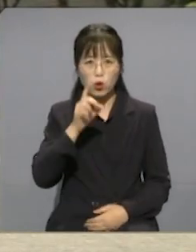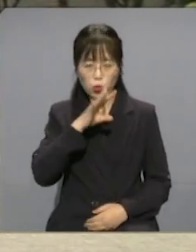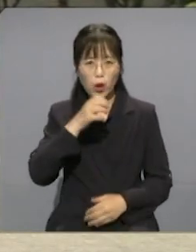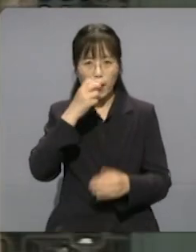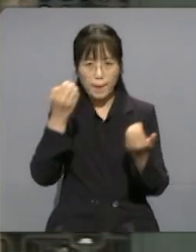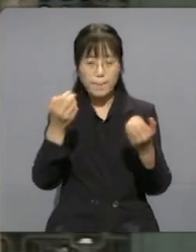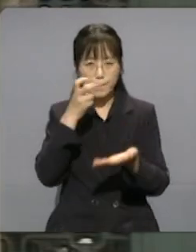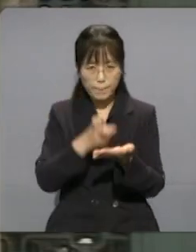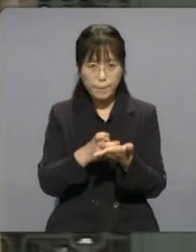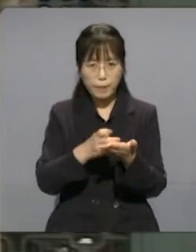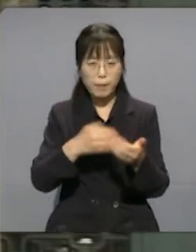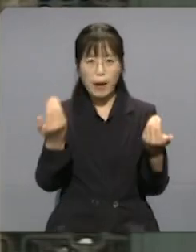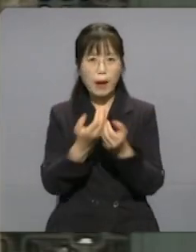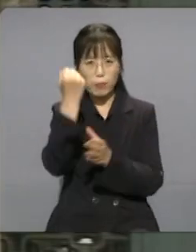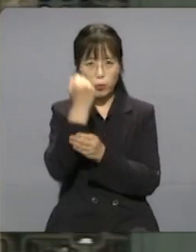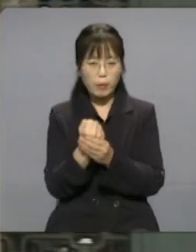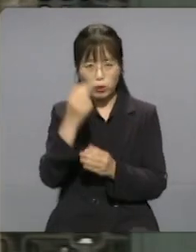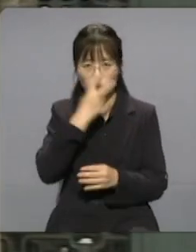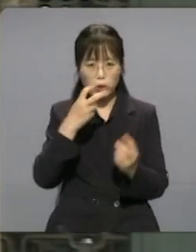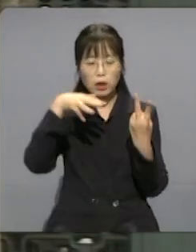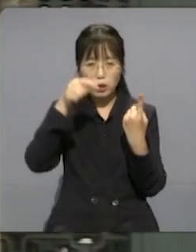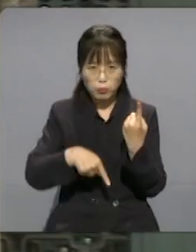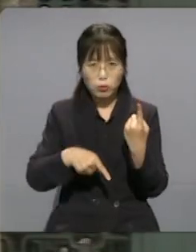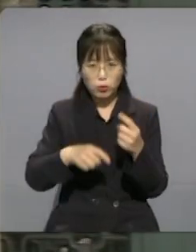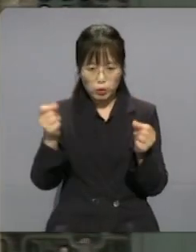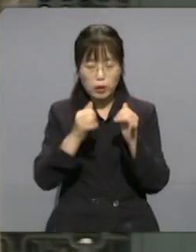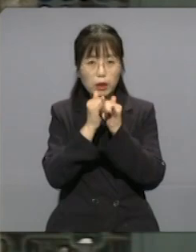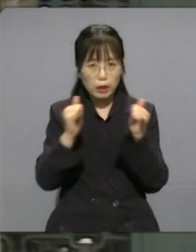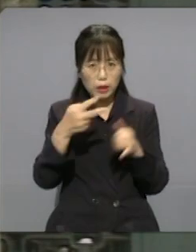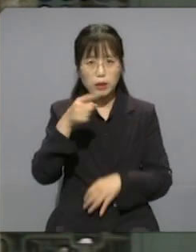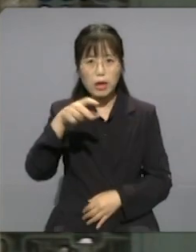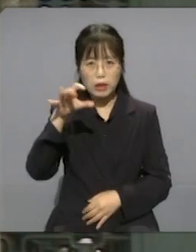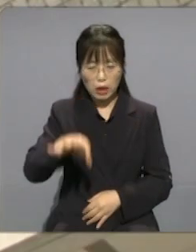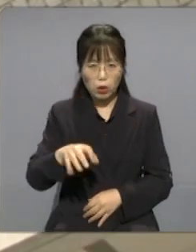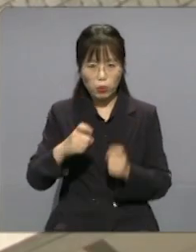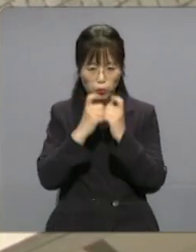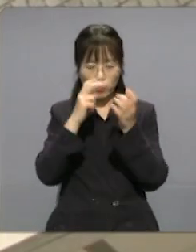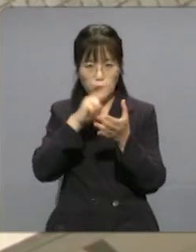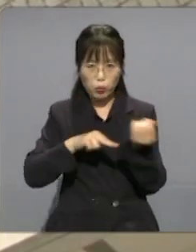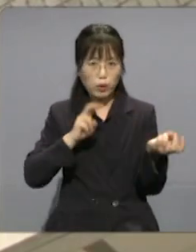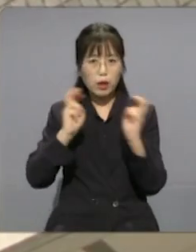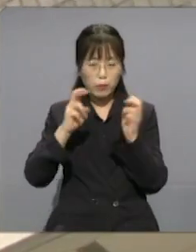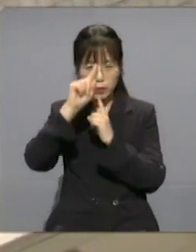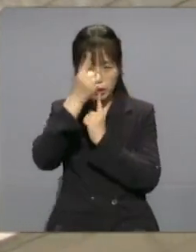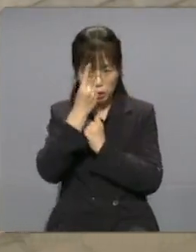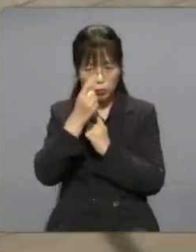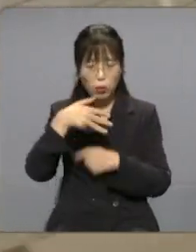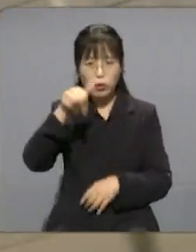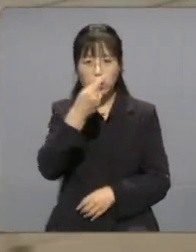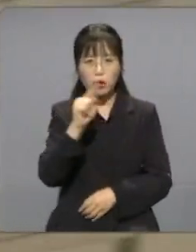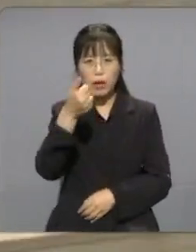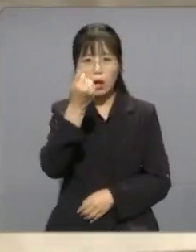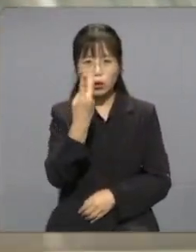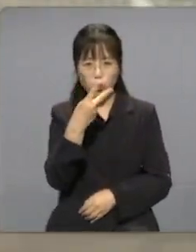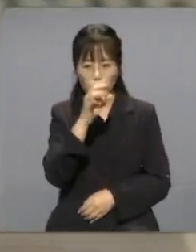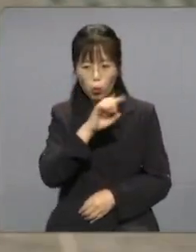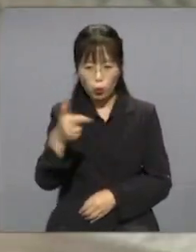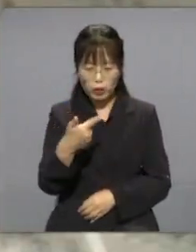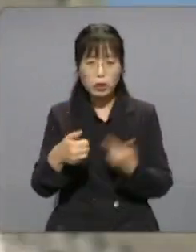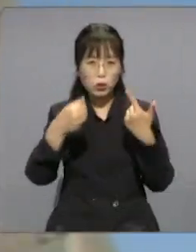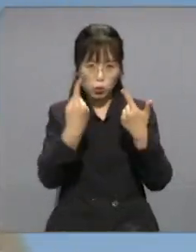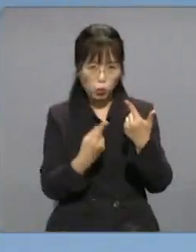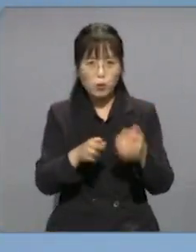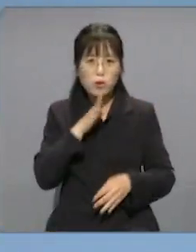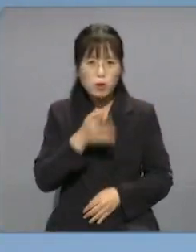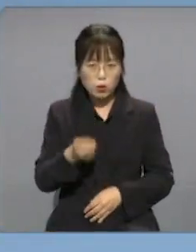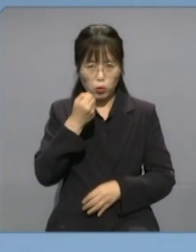서울중앙지검 반부패 수사 1부는 박 전 특검의 인척이자 대장동 분양 대행업자인 이모 씨와 천화동인 6호 실소유주 의혹을